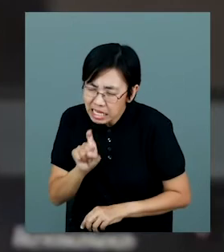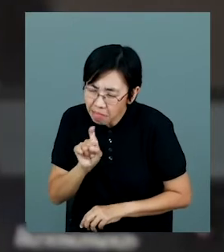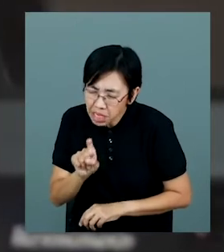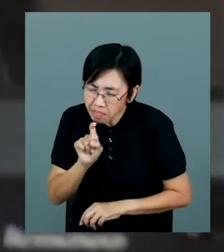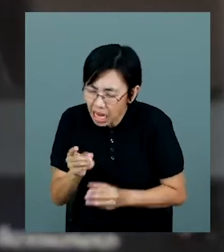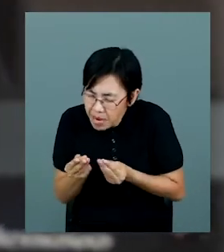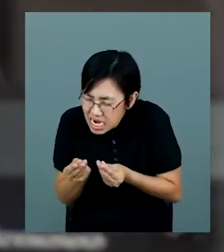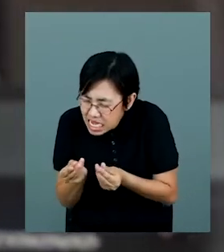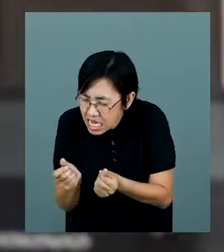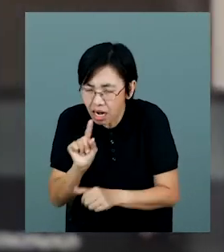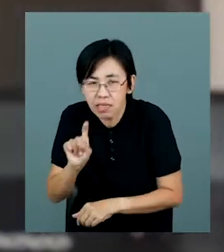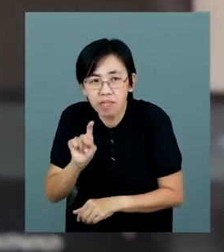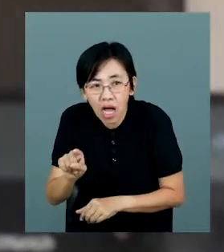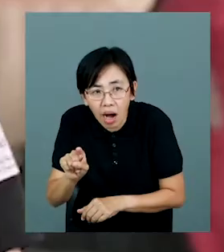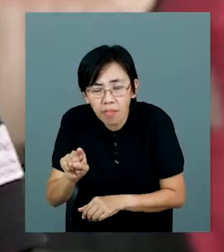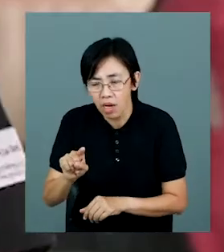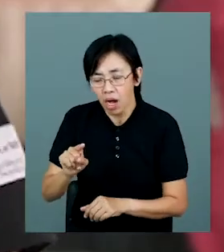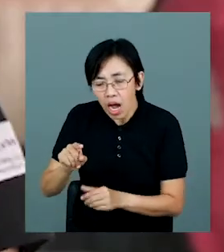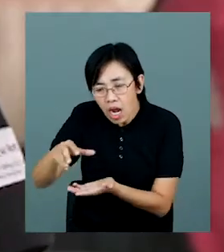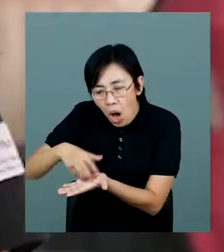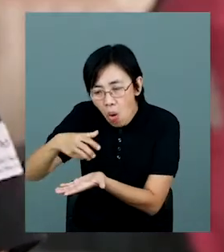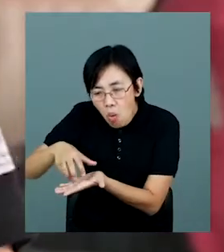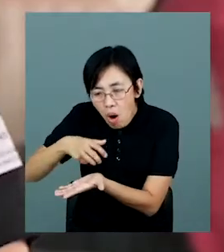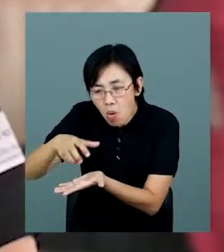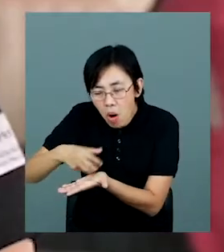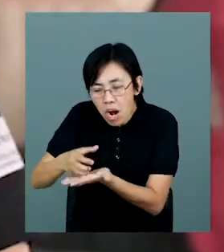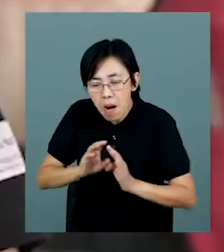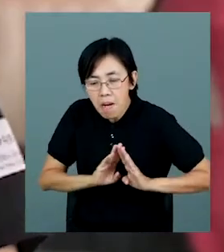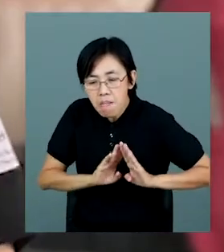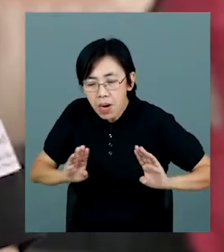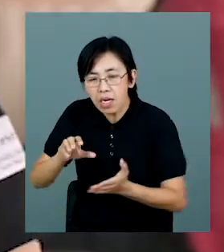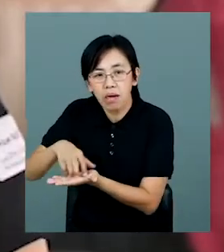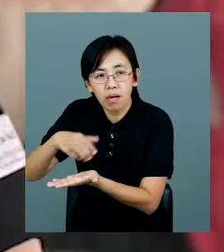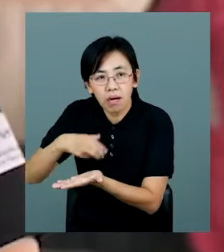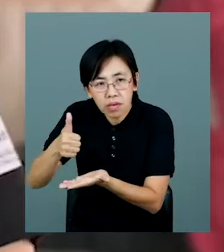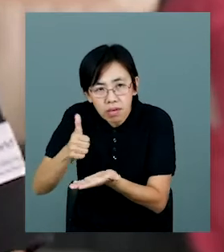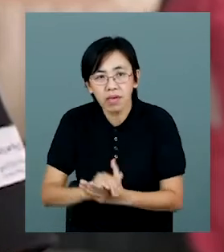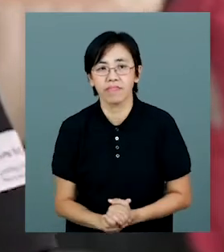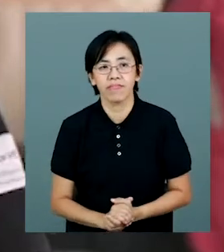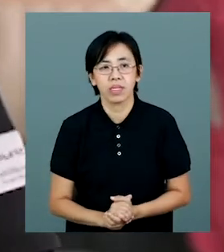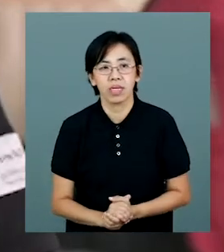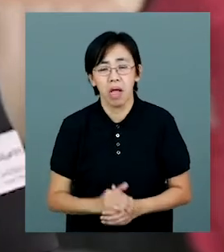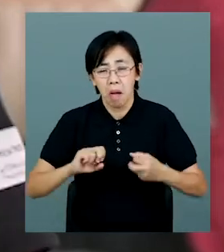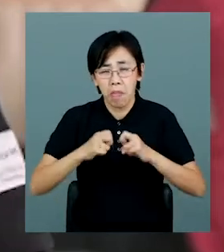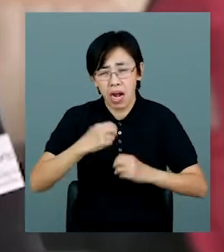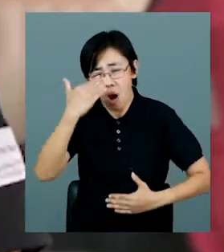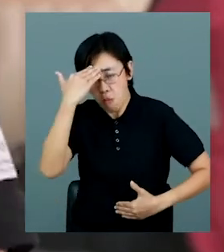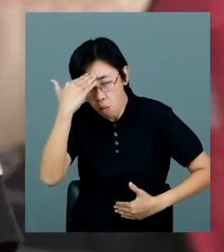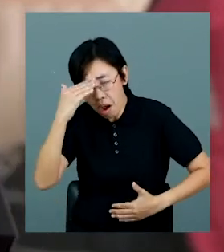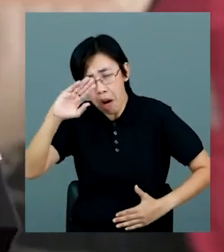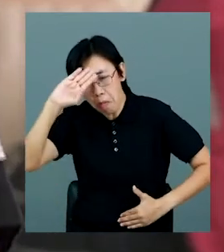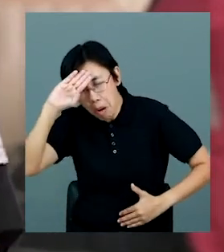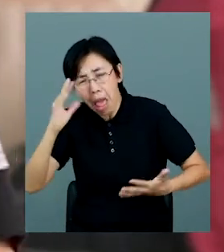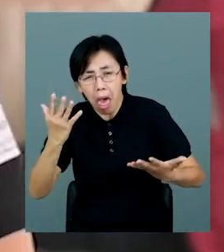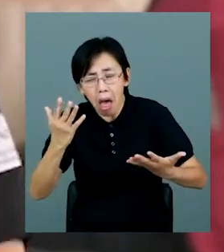าอะไรบ้างเราต้องสอบถามเขาแบบละเอียดเขาจะได้แบบกล้าที่จะพูดออกมาแบบนี้บางทีอาจจะแบบคนไข้ไม่ใช่เฉพา